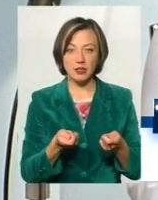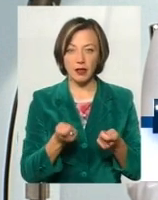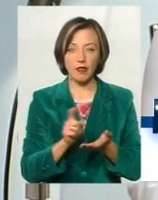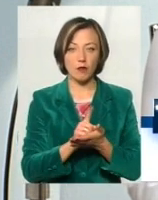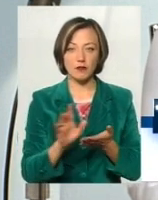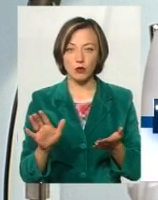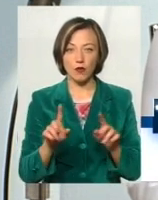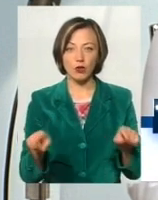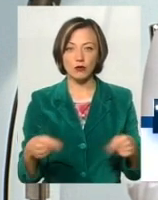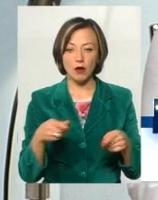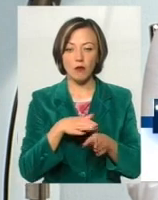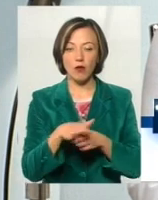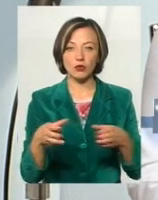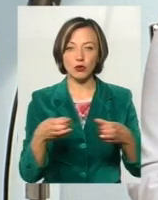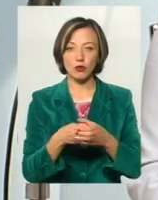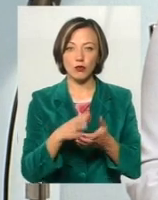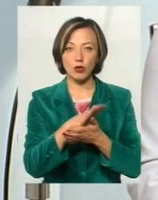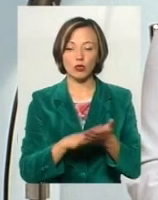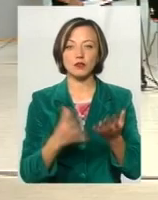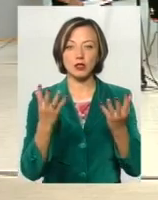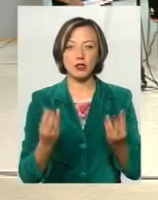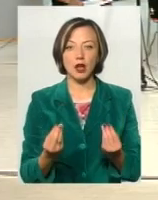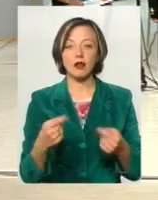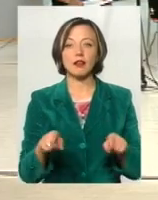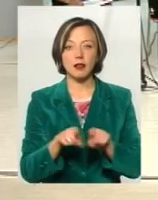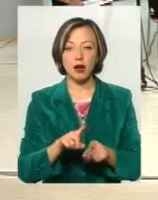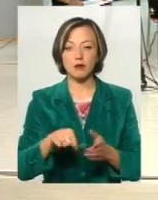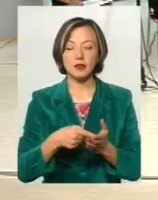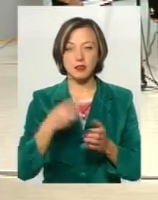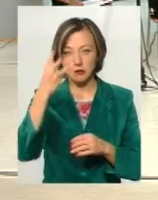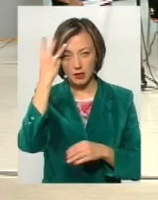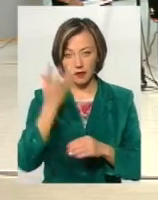обов'язково організовувати повну групу продовженого дня. Що і також в місті Хмельницькому на платній основі.